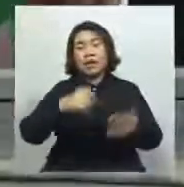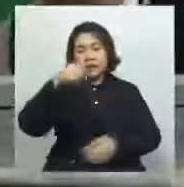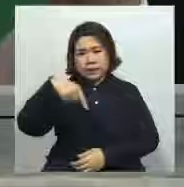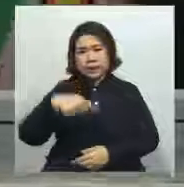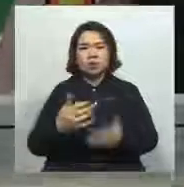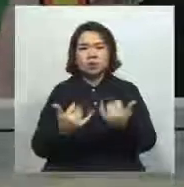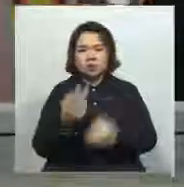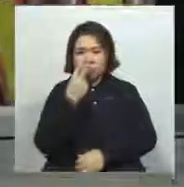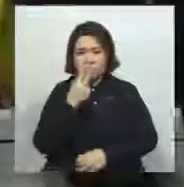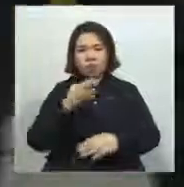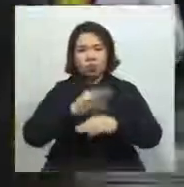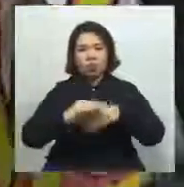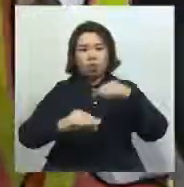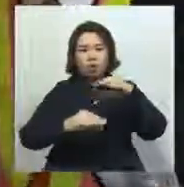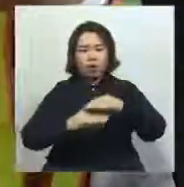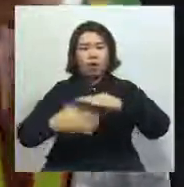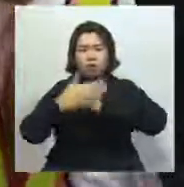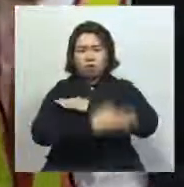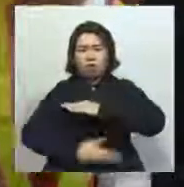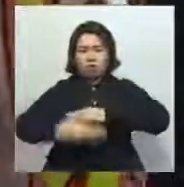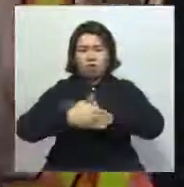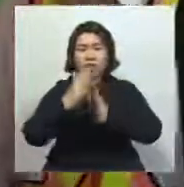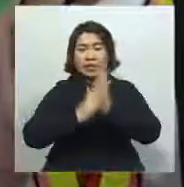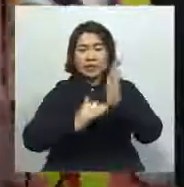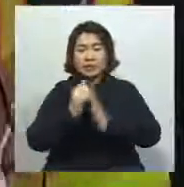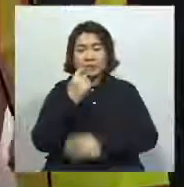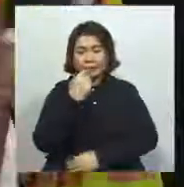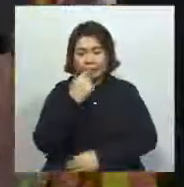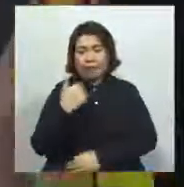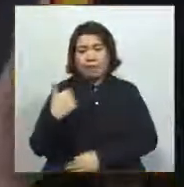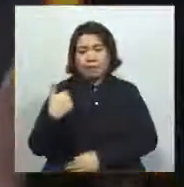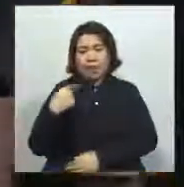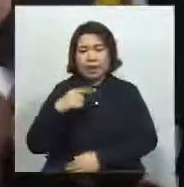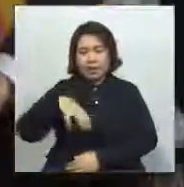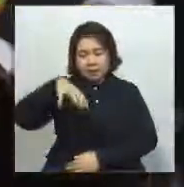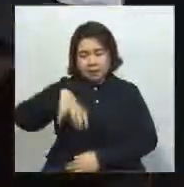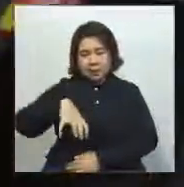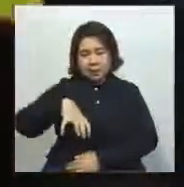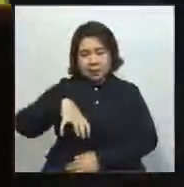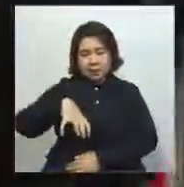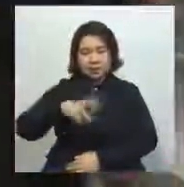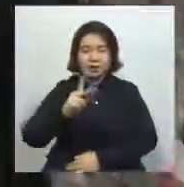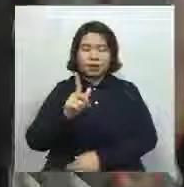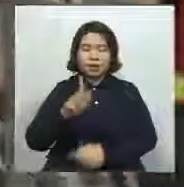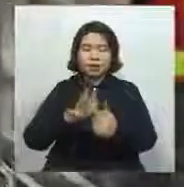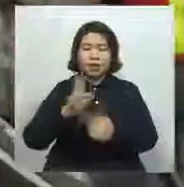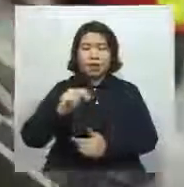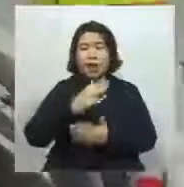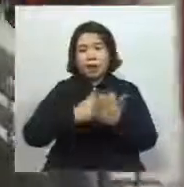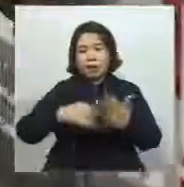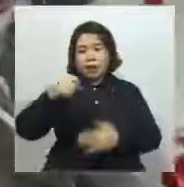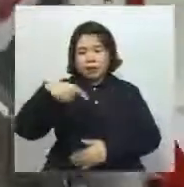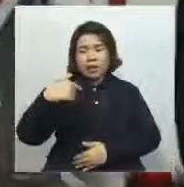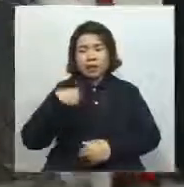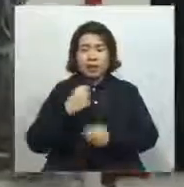แห่งนี้เนี่ยถือว่าเป็นโครงการรถไฟชานเมืองสายสีแดงนะคะที่จะมามีอาคารสถานีกลางบางซื่อมี3ชั้น